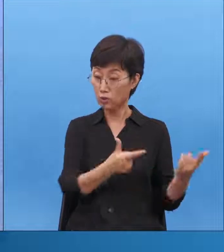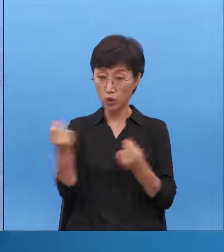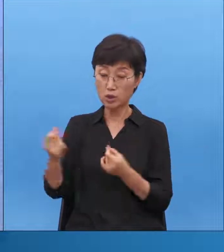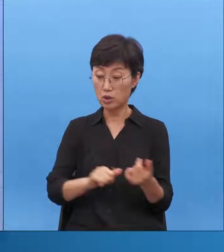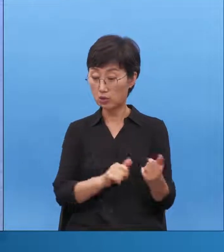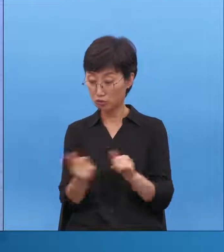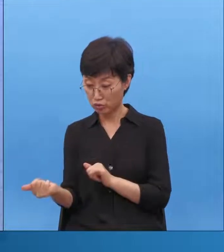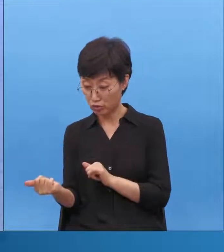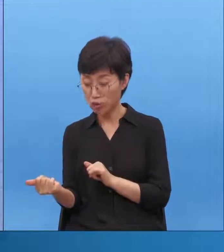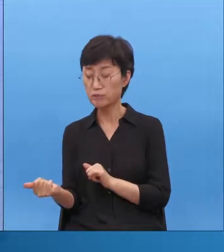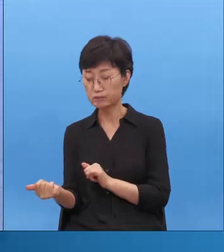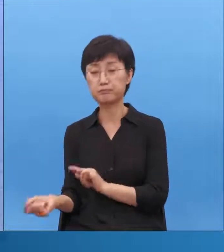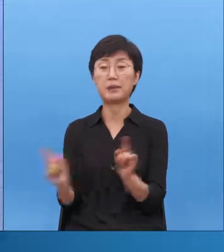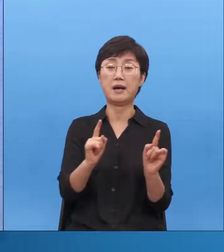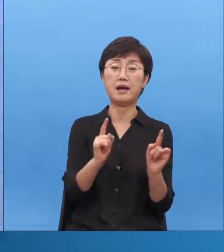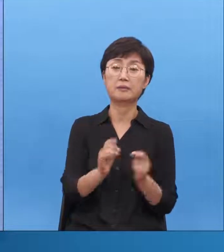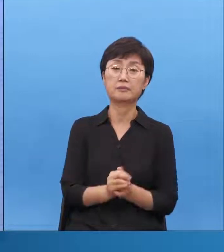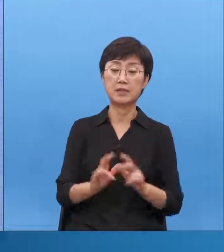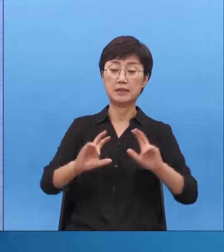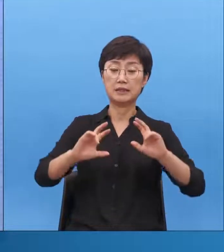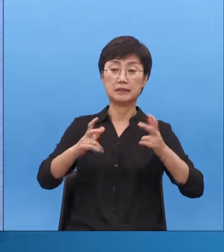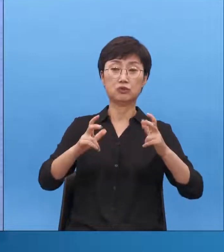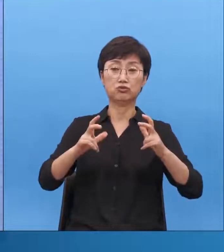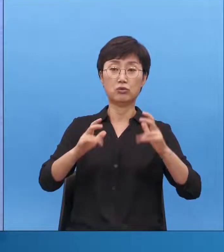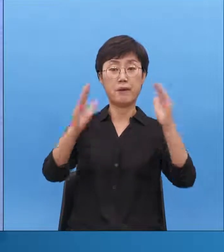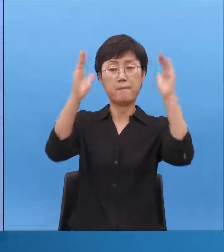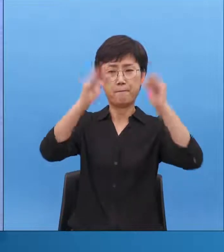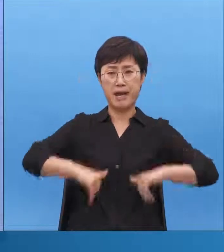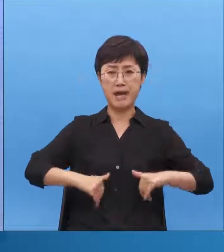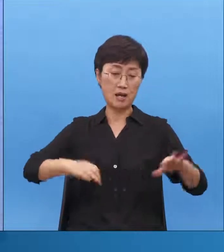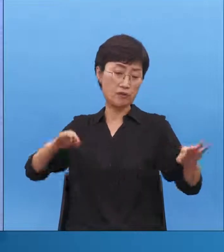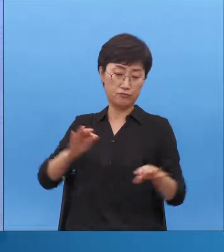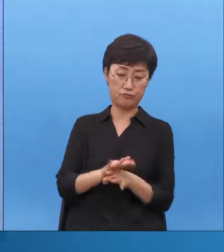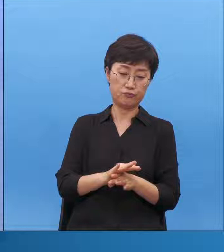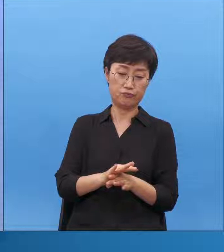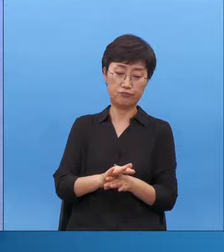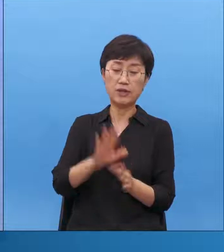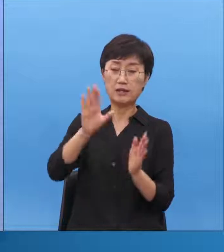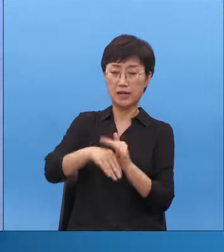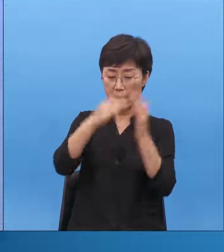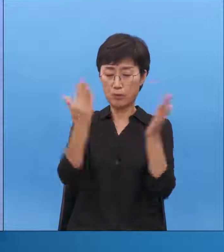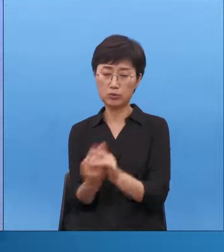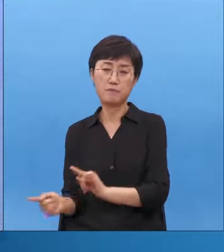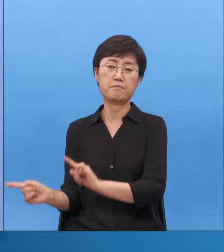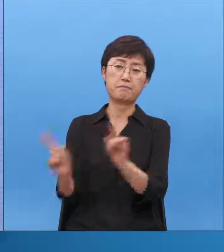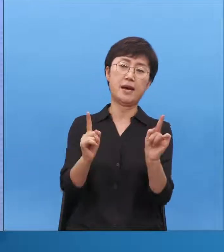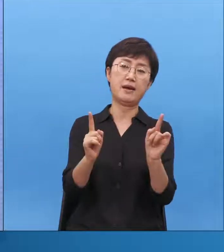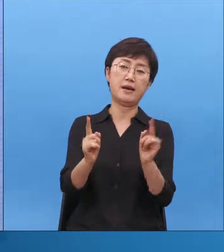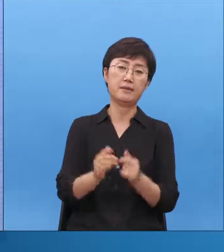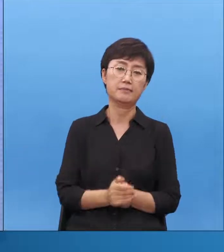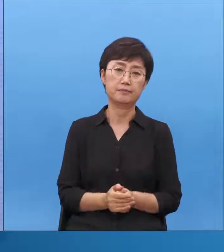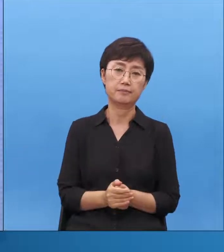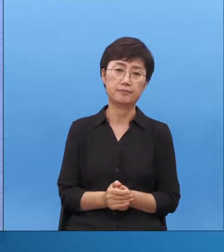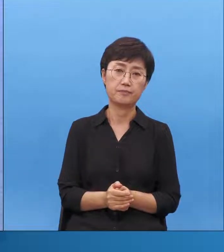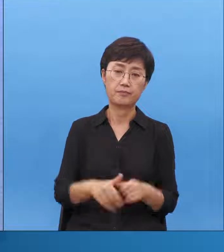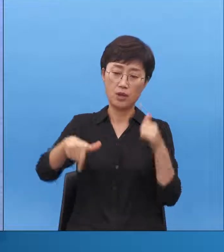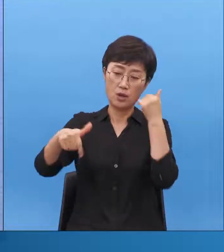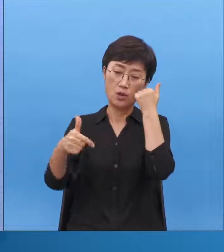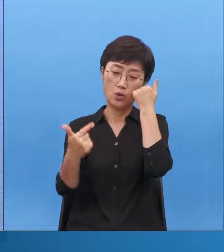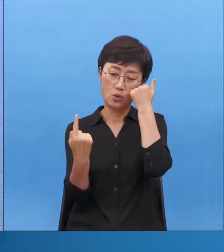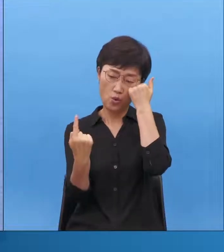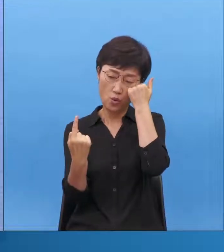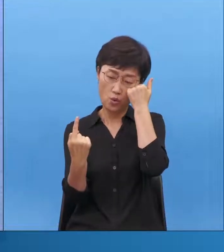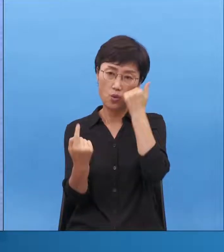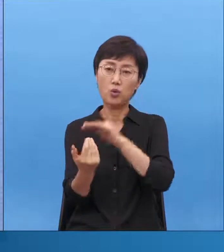so in final, 지구 we'll all 종말 be that 마지막 way. 되면 다 일어나요. And during the end days, we'll all arise. 그래서 고린도전서 15장 20절에